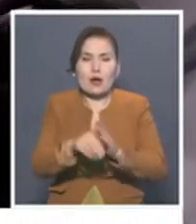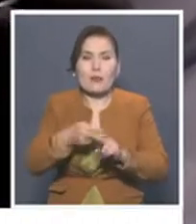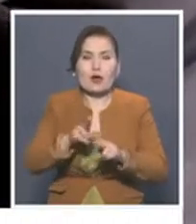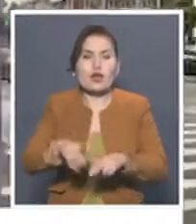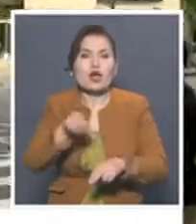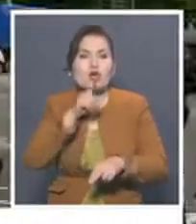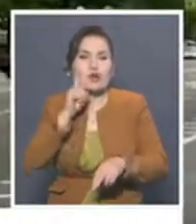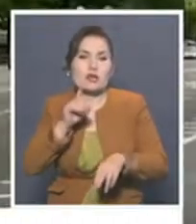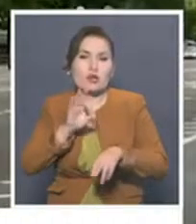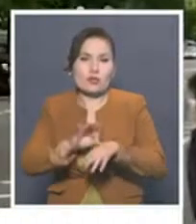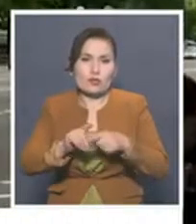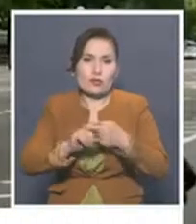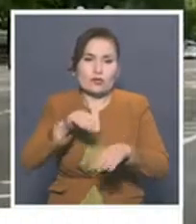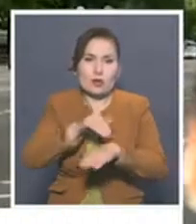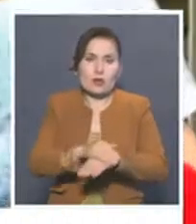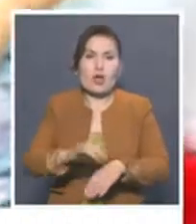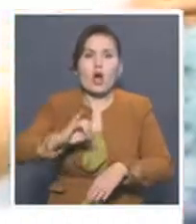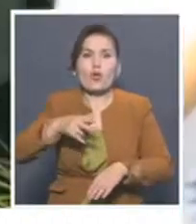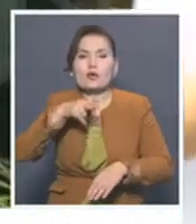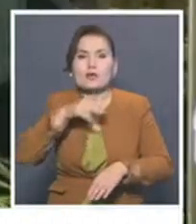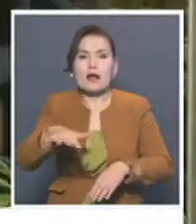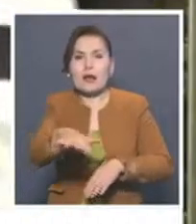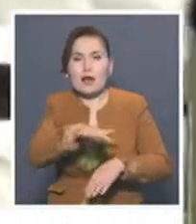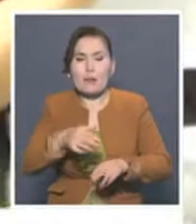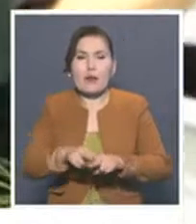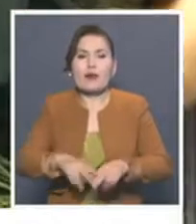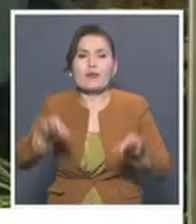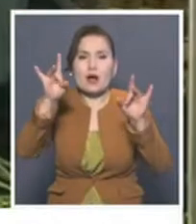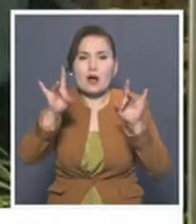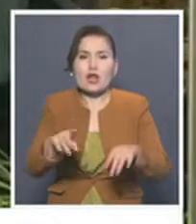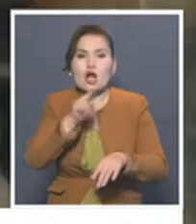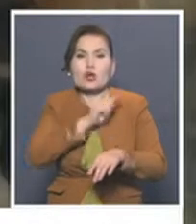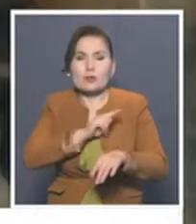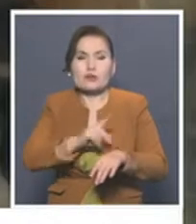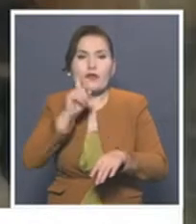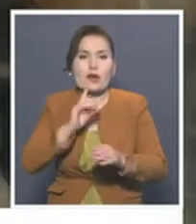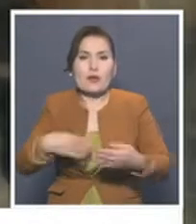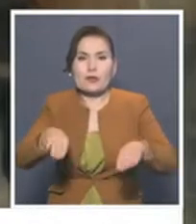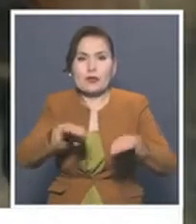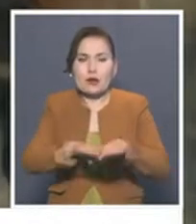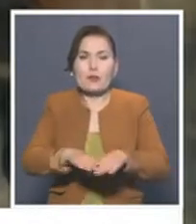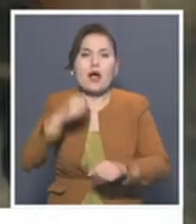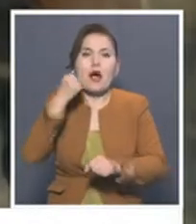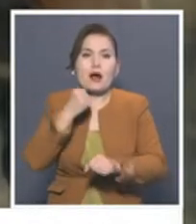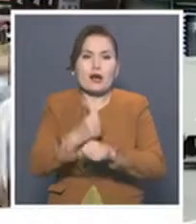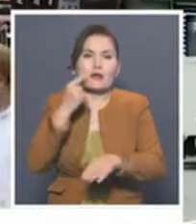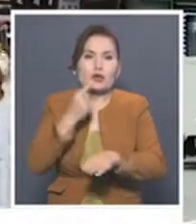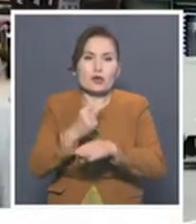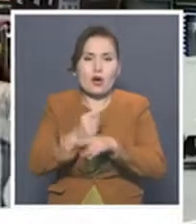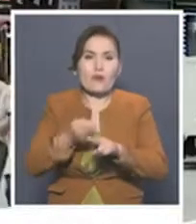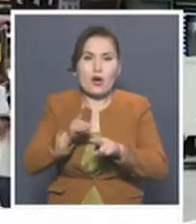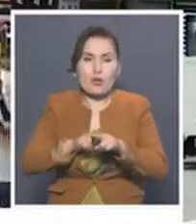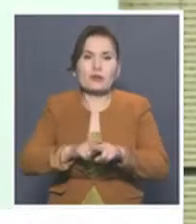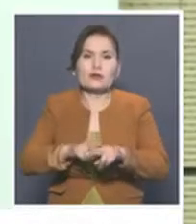жас болған еді. Ал оңтүстік Корея қоғамдық тамақтану орындарының жұмысына тыйым салды. Мұндай қатаң шара вируспен күресу мақсатында